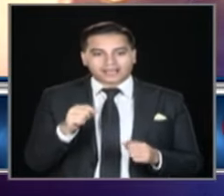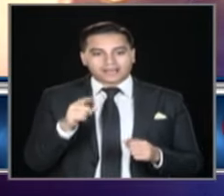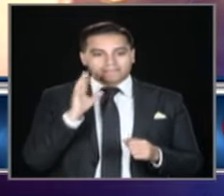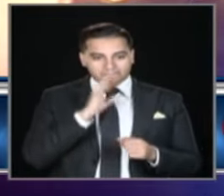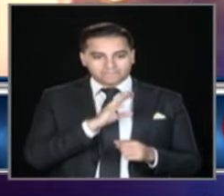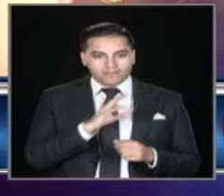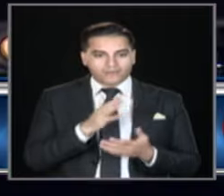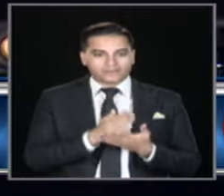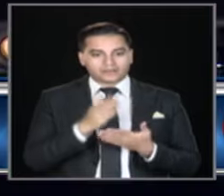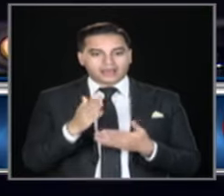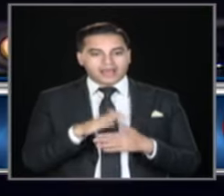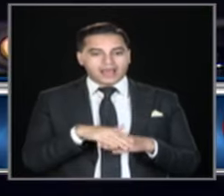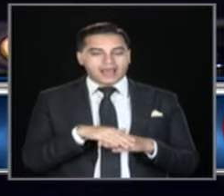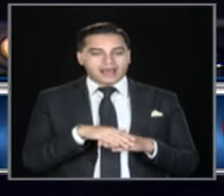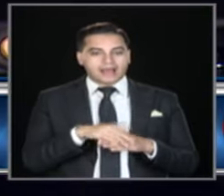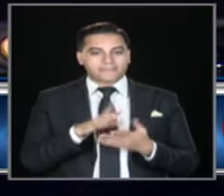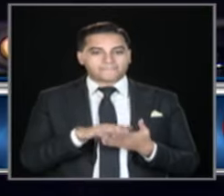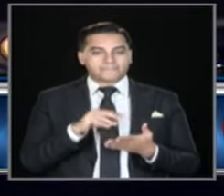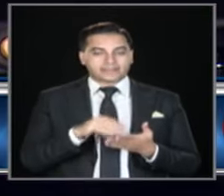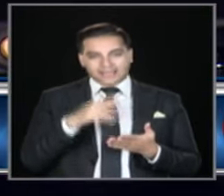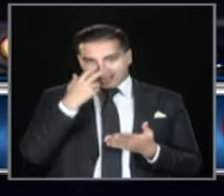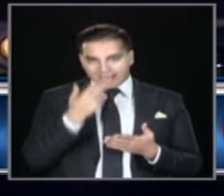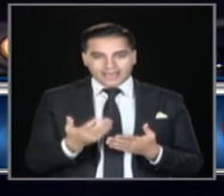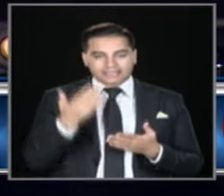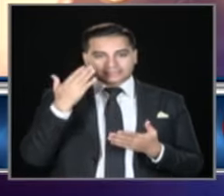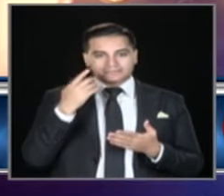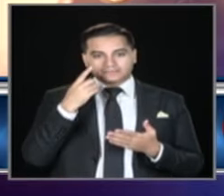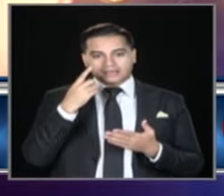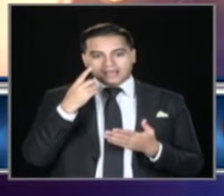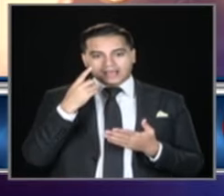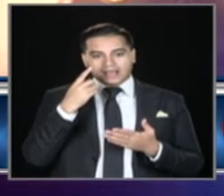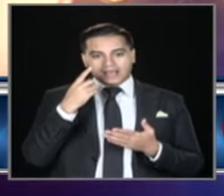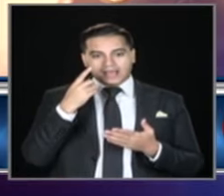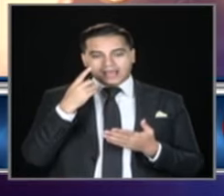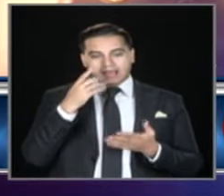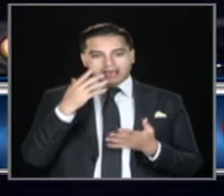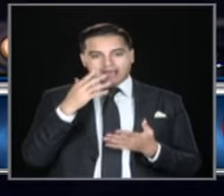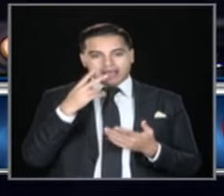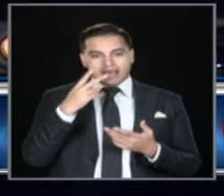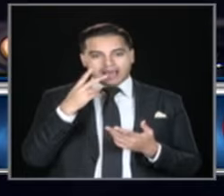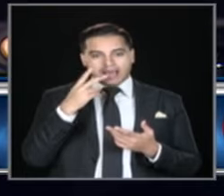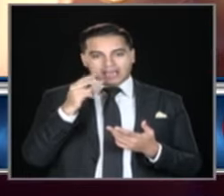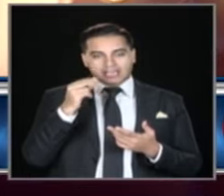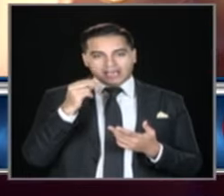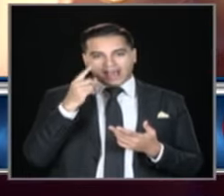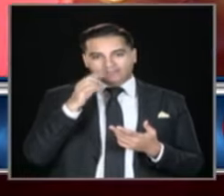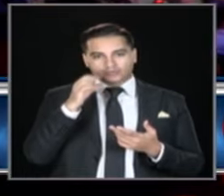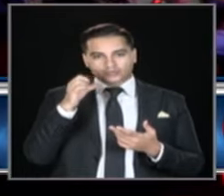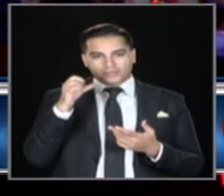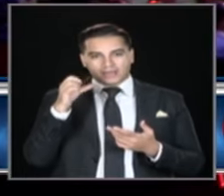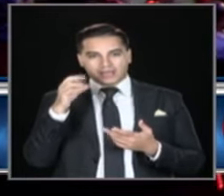لافيش تاريخ في بدايات القرن الع رورد رورد اجابه